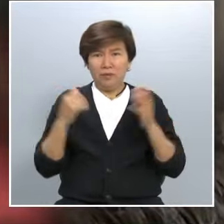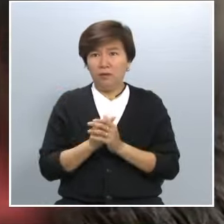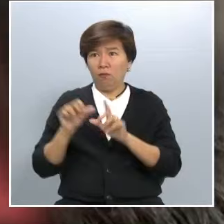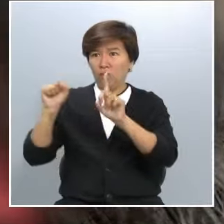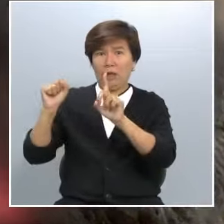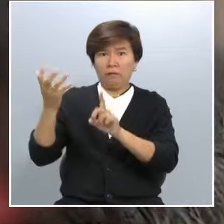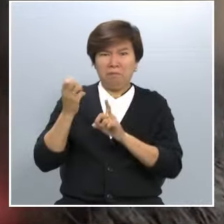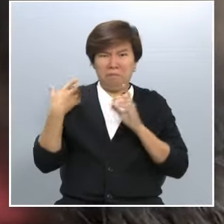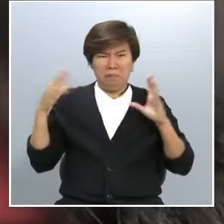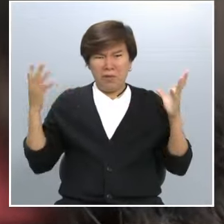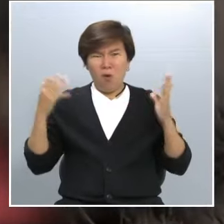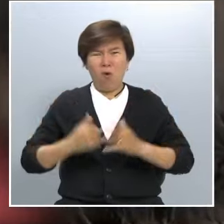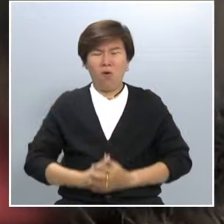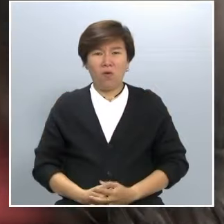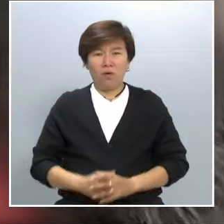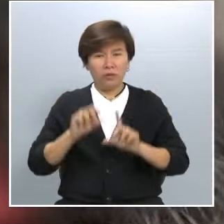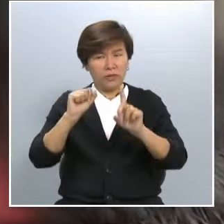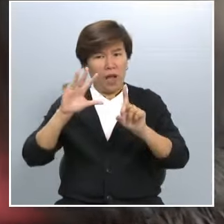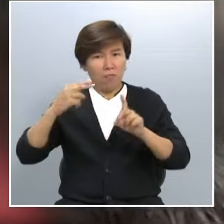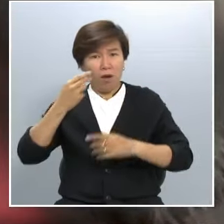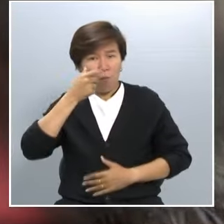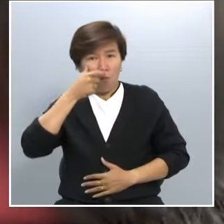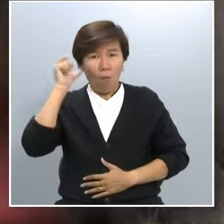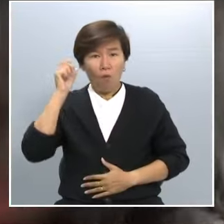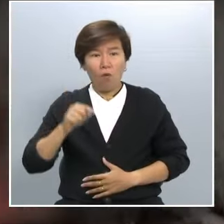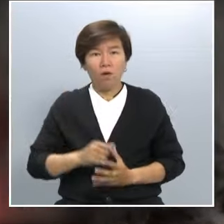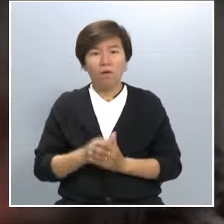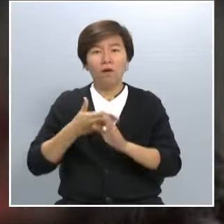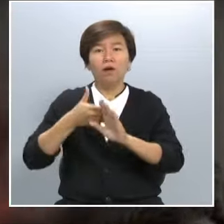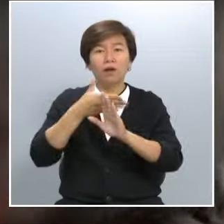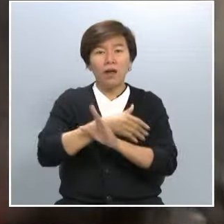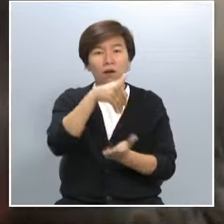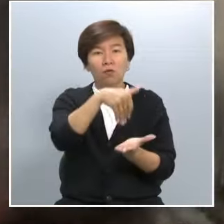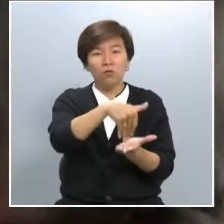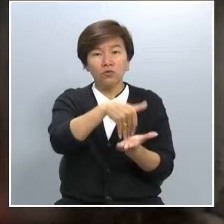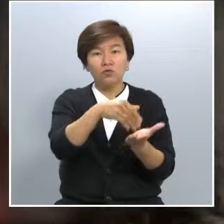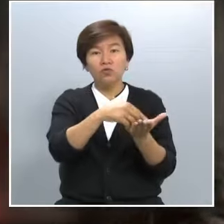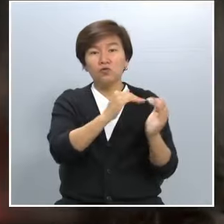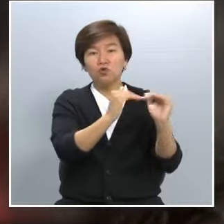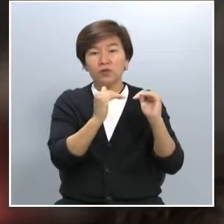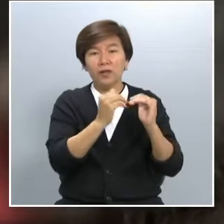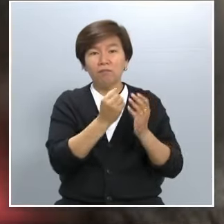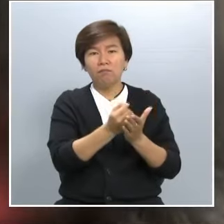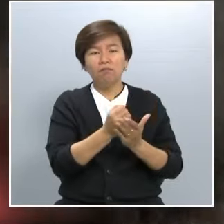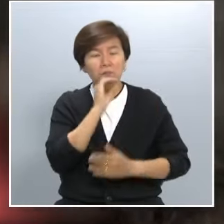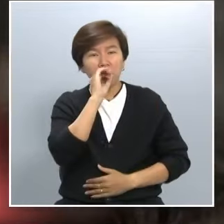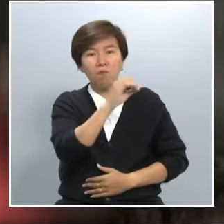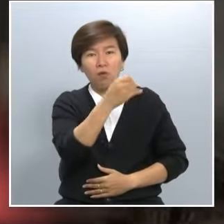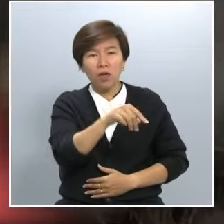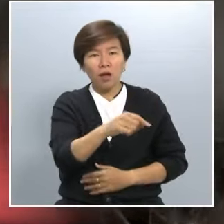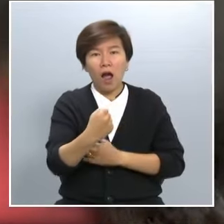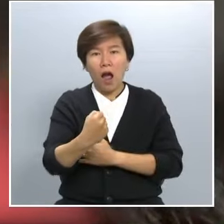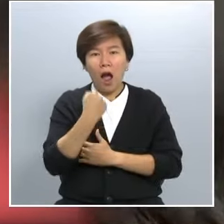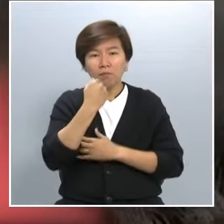นยังไงที่เป็นหนี้ตั้ง 150,000ก่อนหน้านี้ไปร้องที่ศูนย์ดำรงธรรมของพัทลุงนะคะแต่ว่าเจ้าหน้าที่บอกว่าหมดอำนาจหน้าที่